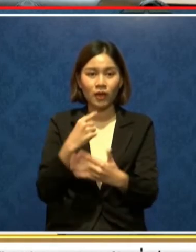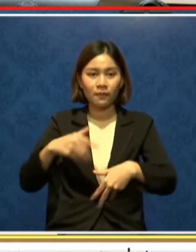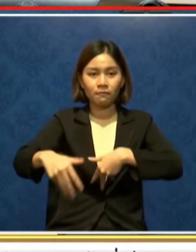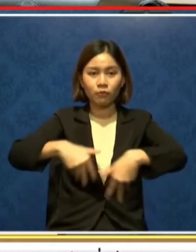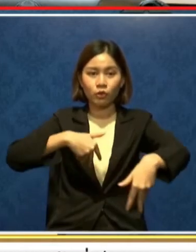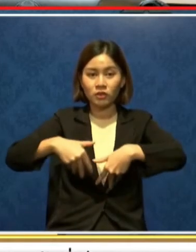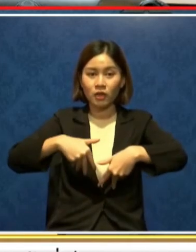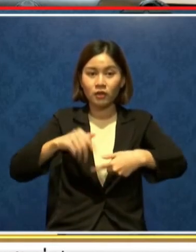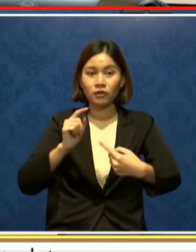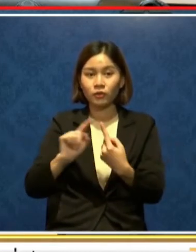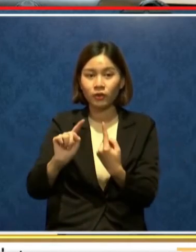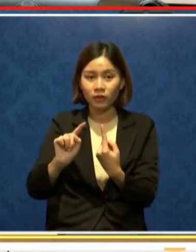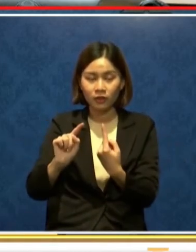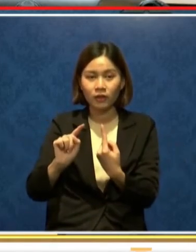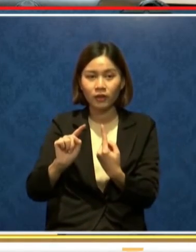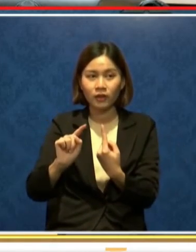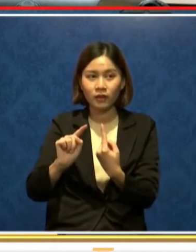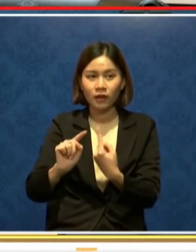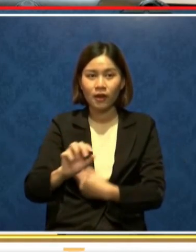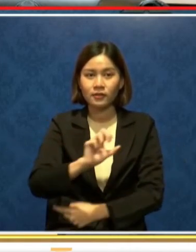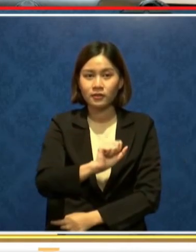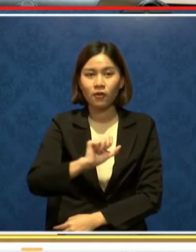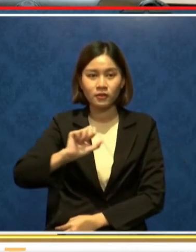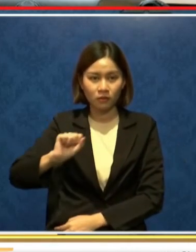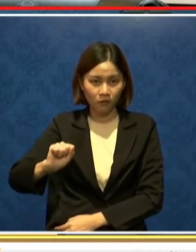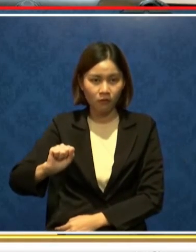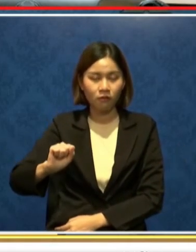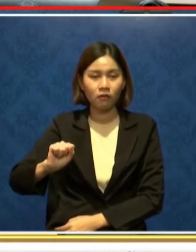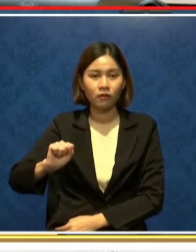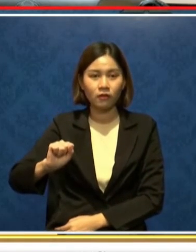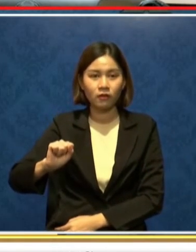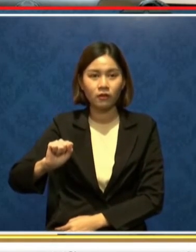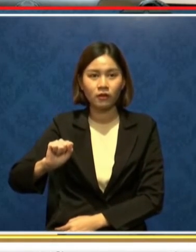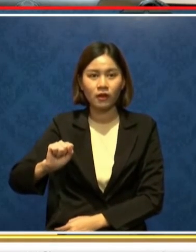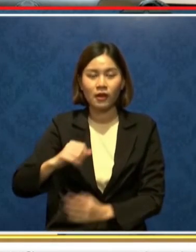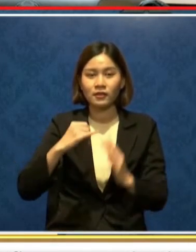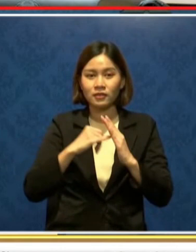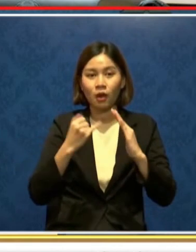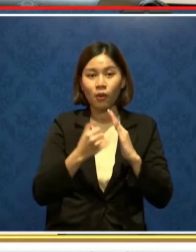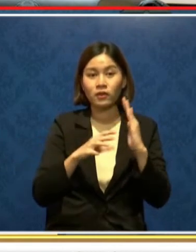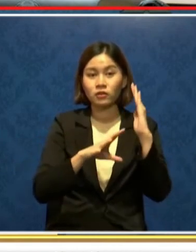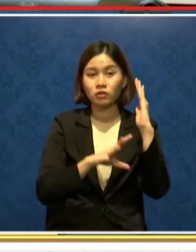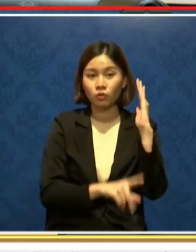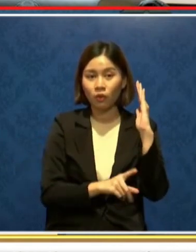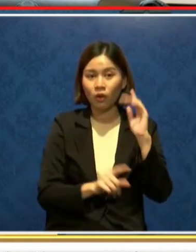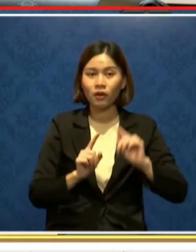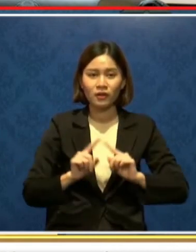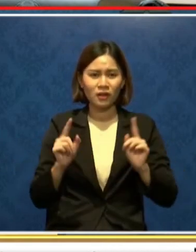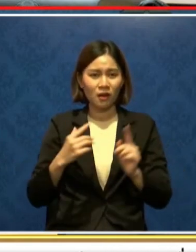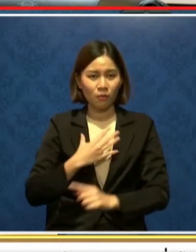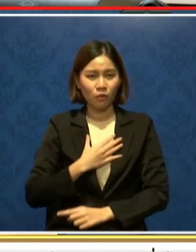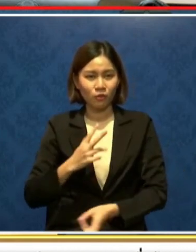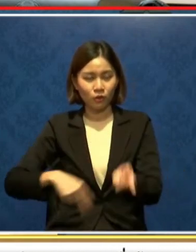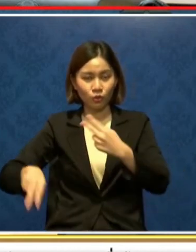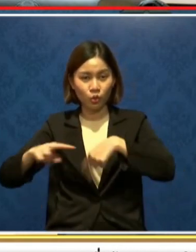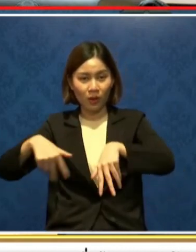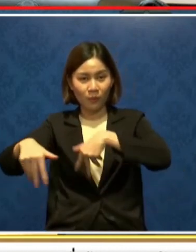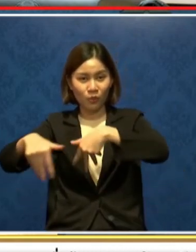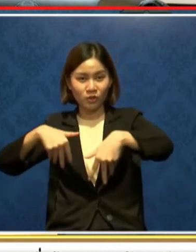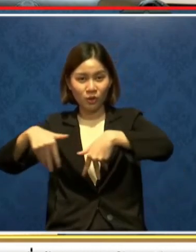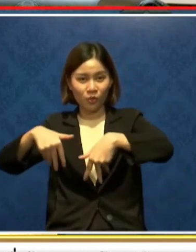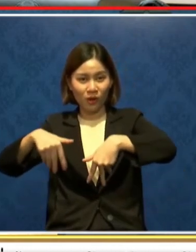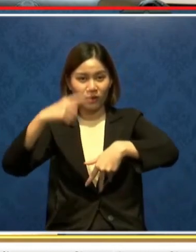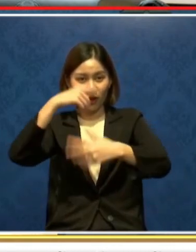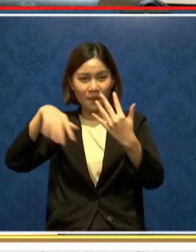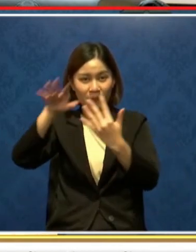ประชาชนในนามของนะครับสมาชิกสภาผู้แทนราษฎรของจังหวัดชุมพรแต่ผมเองนั้นต้องดูแลพี่น้องประชาชนทั่ว